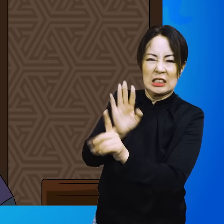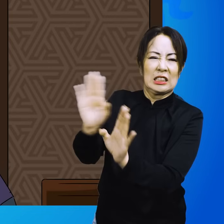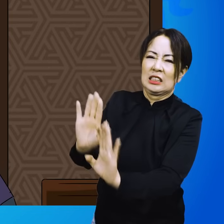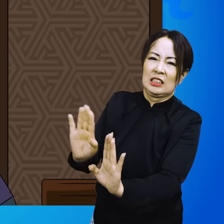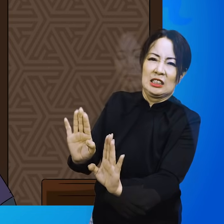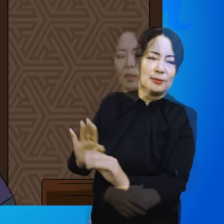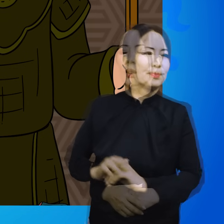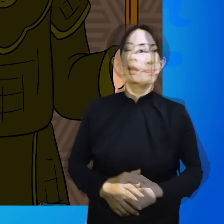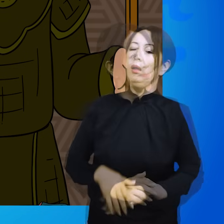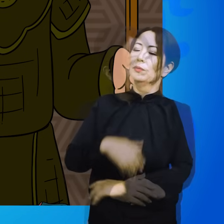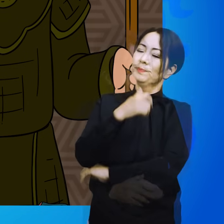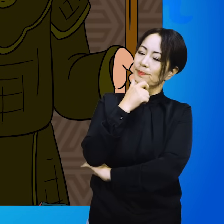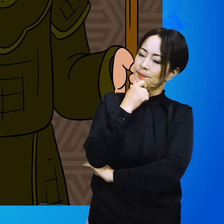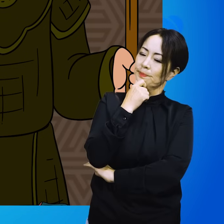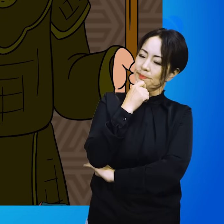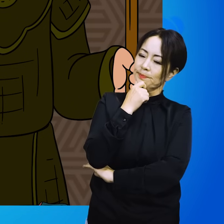ингэж бүү шийдэг.